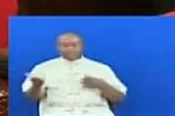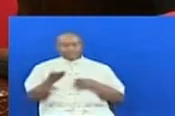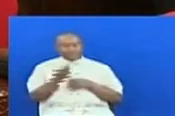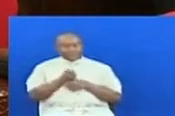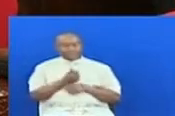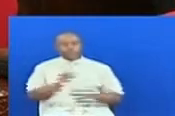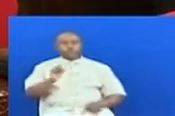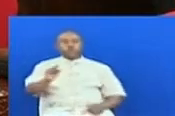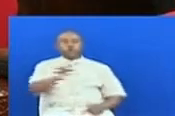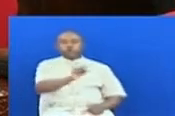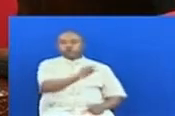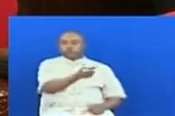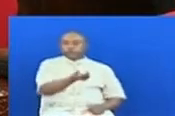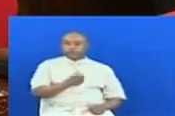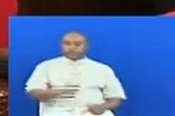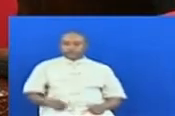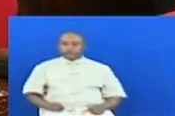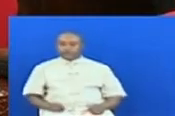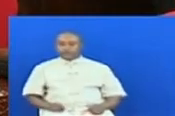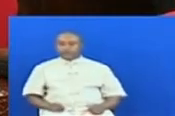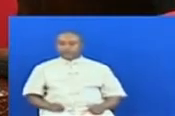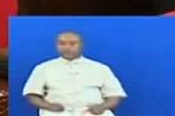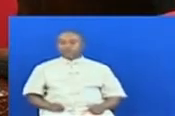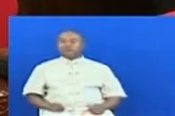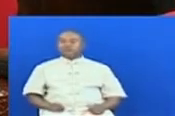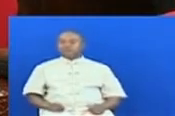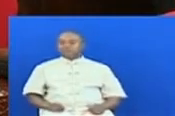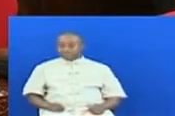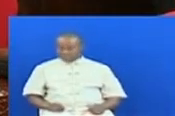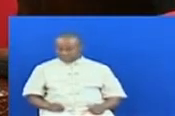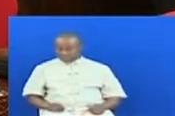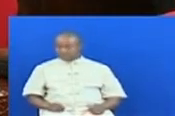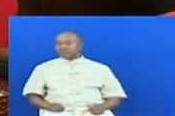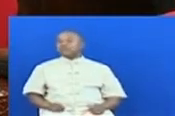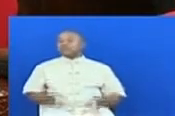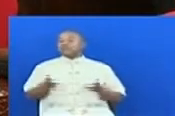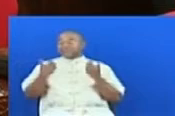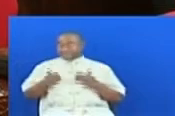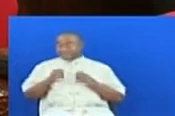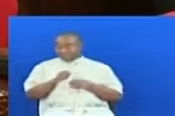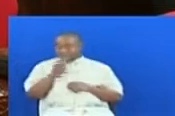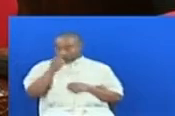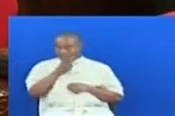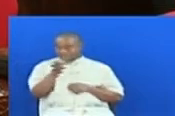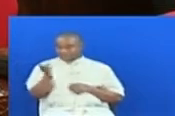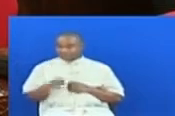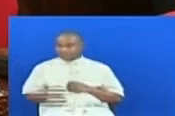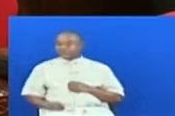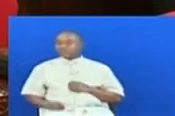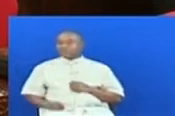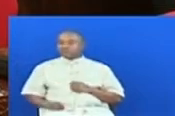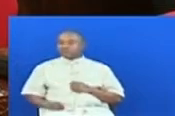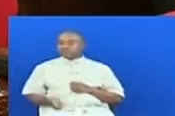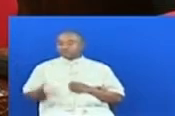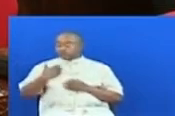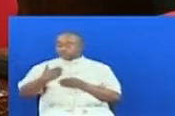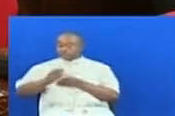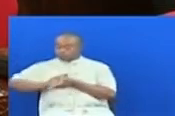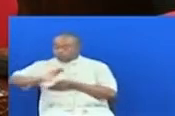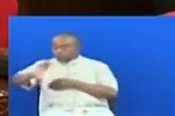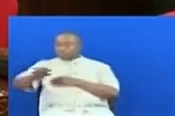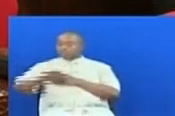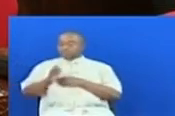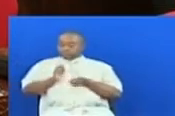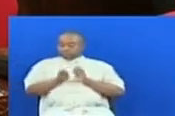na hizo ambazo zilikuwa zimepangwa baadaye zikarekebishwa, muangalie kama ni haki, ili marekebisho yale yaliyofanywa